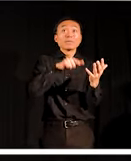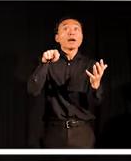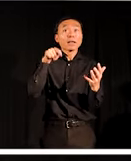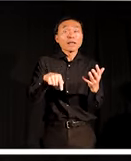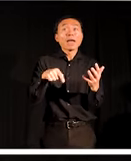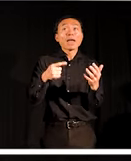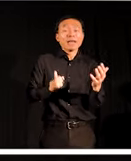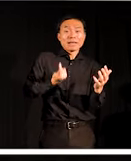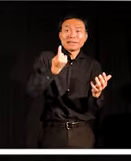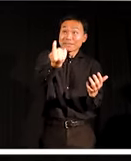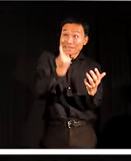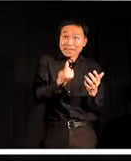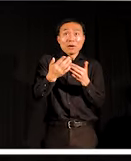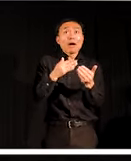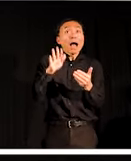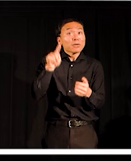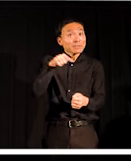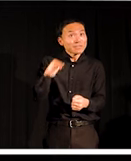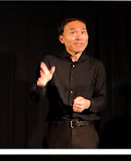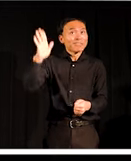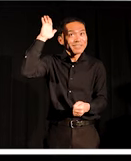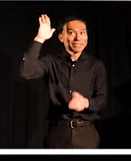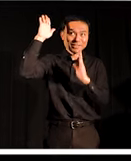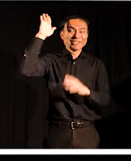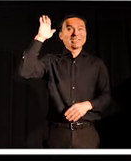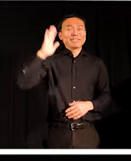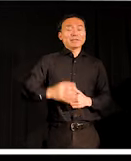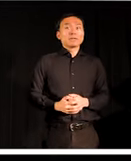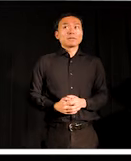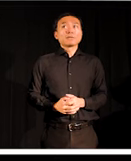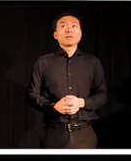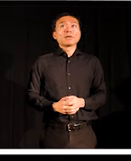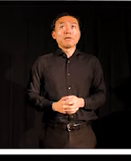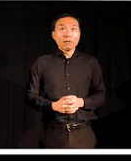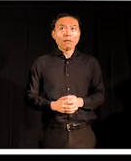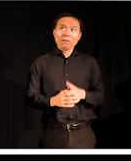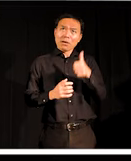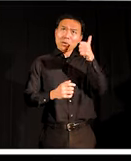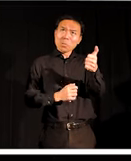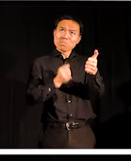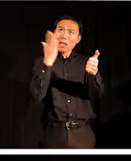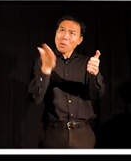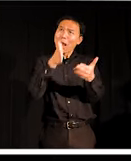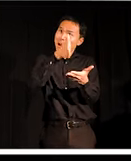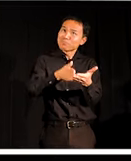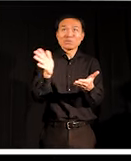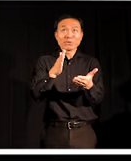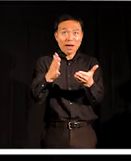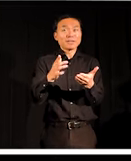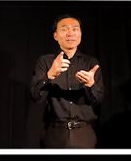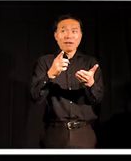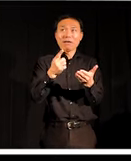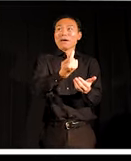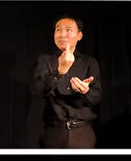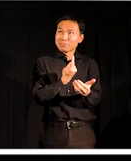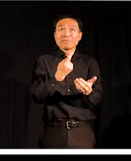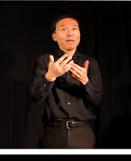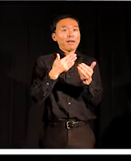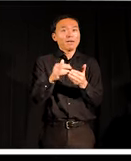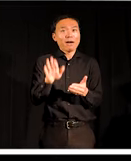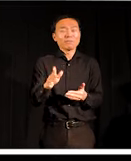方よろしければ手をあげてみていただきますああ5割ぐらいいらっしゃいますありがとうございます5割ぐらい